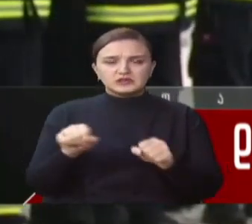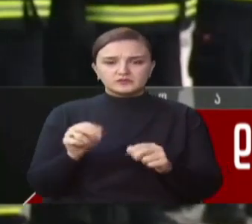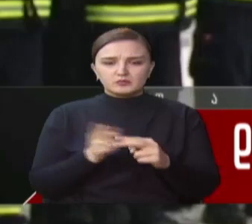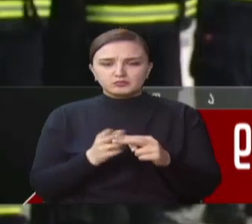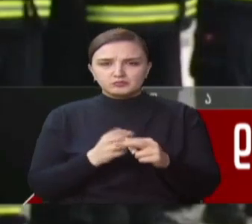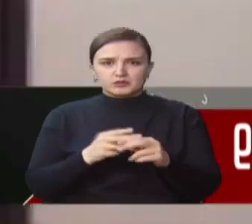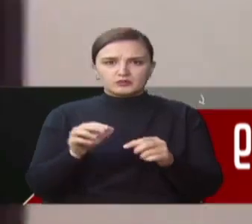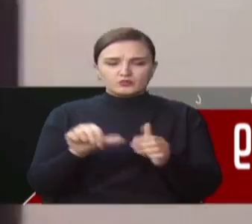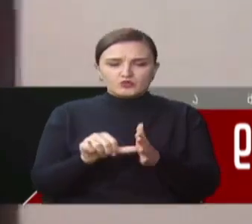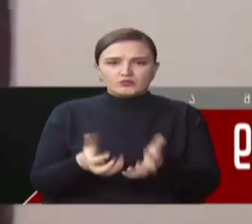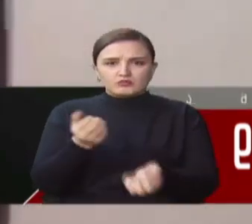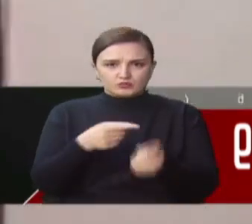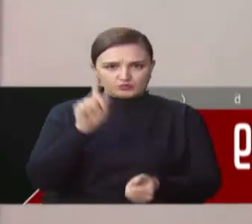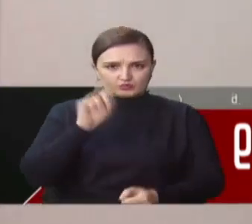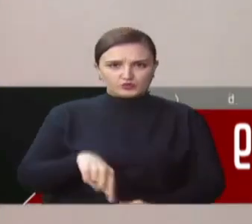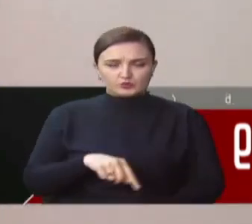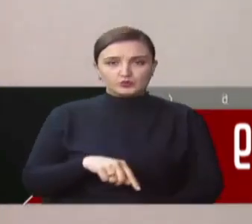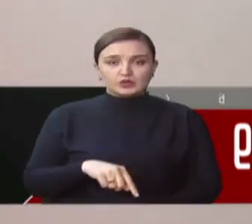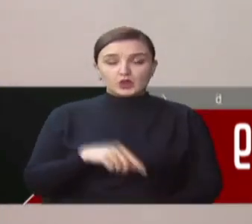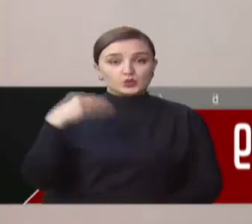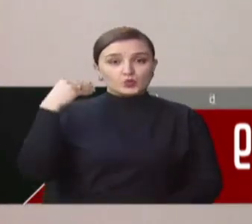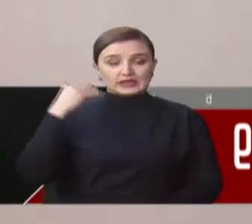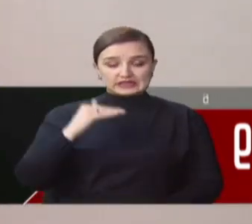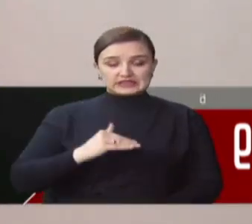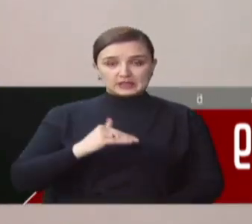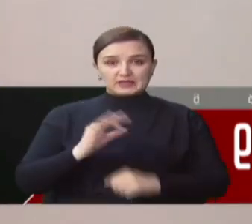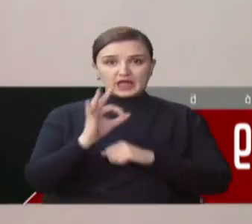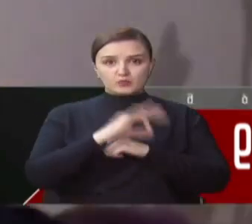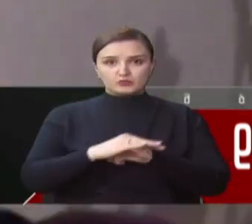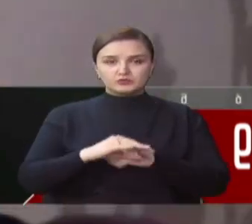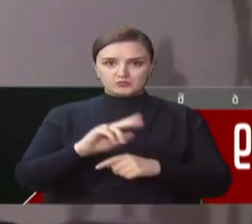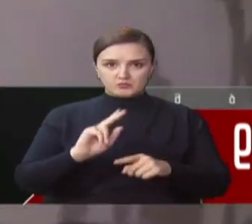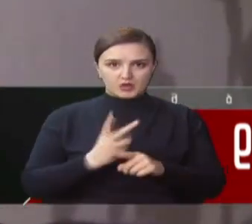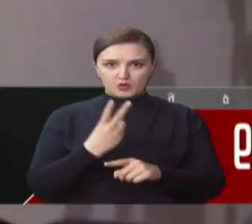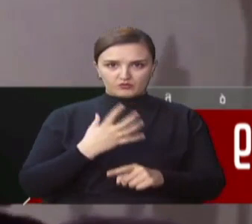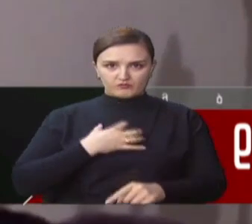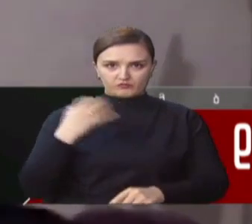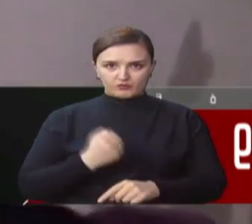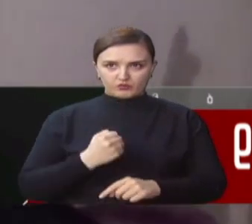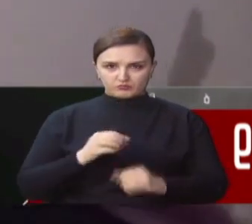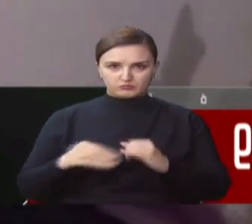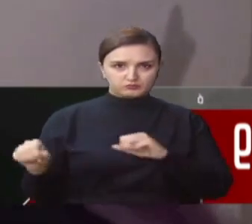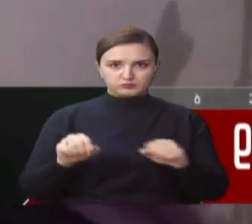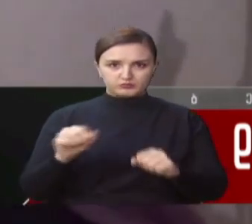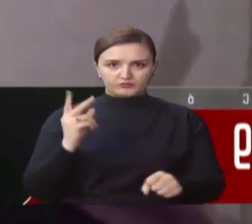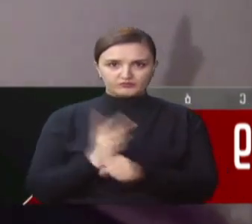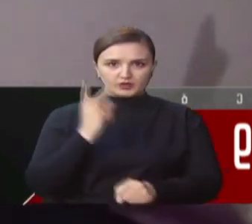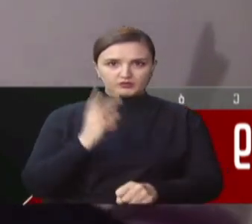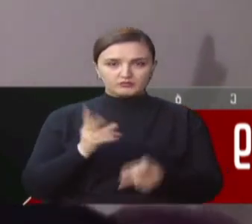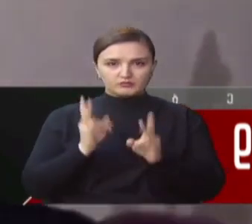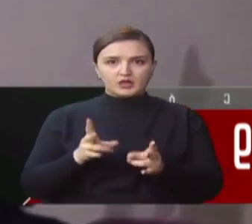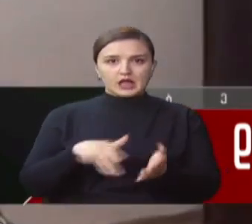samasholo ghonizebebistvis. Turketis სამხრეთ-აღმოსავლეთში დღეს მიწისძვრა კიდევ განმეორდა. BBC-ს ინფორმაციით მიწისძვრის ეპიცენტრი